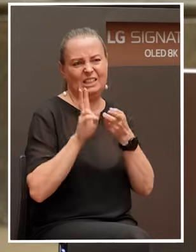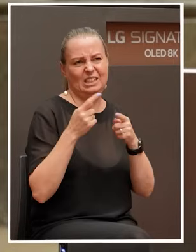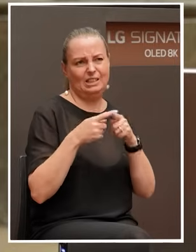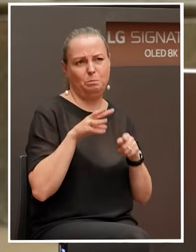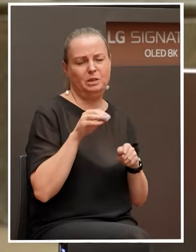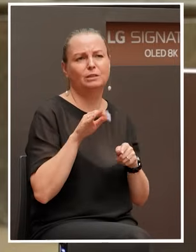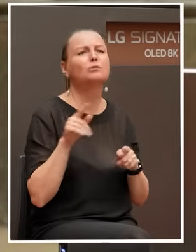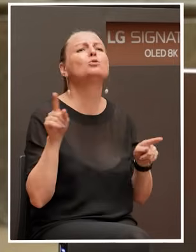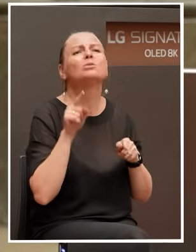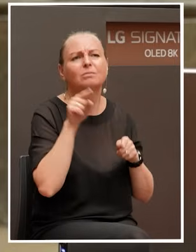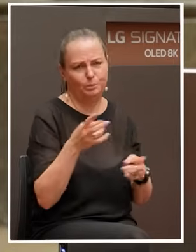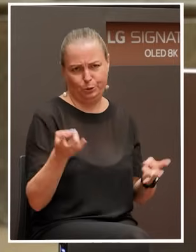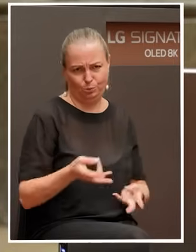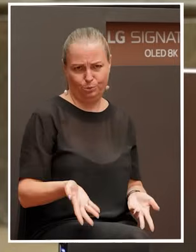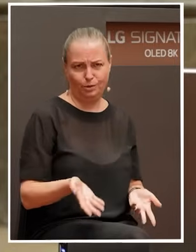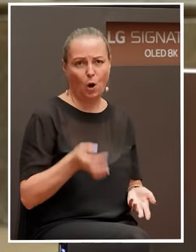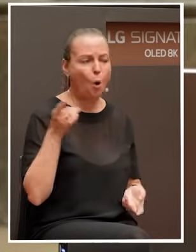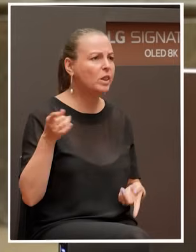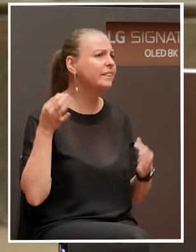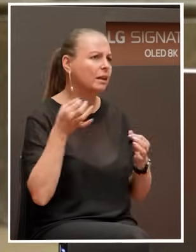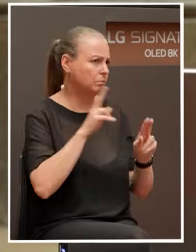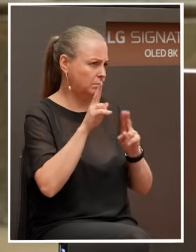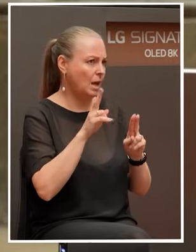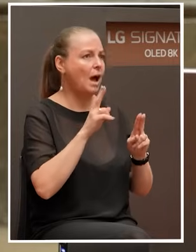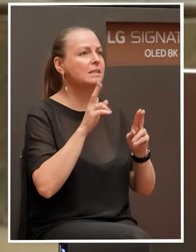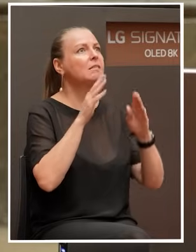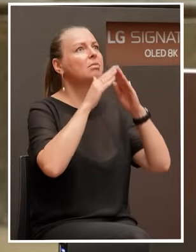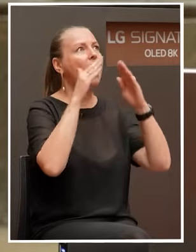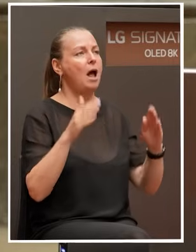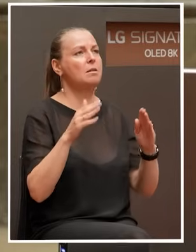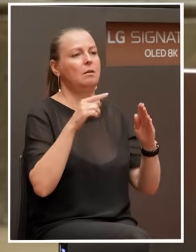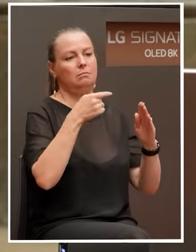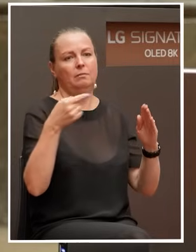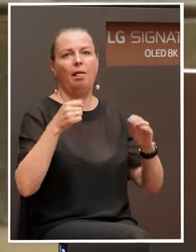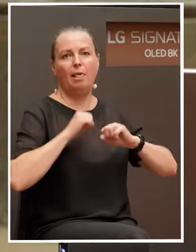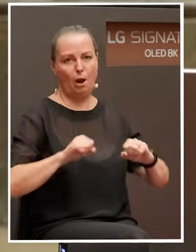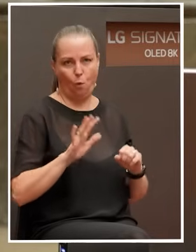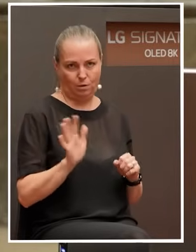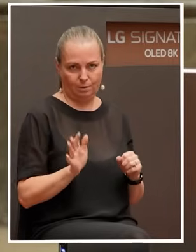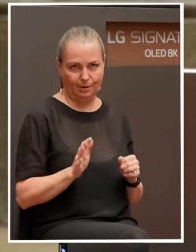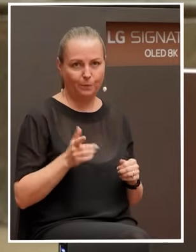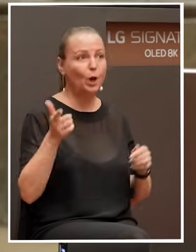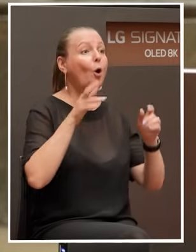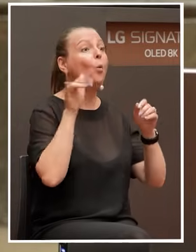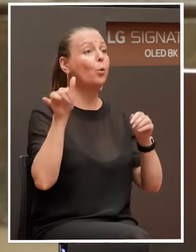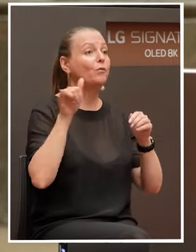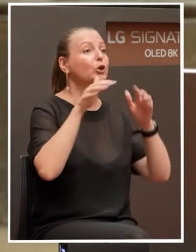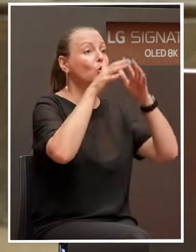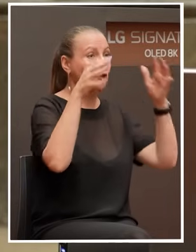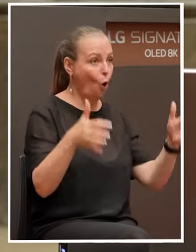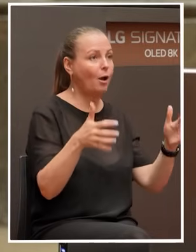Что ему здесь нужно? Он никогда не писал здания как героя. Да? У него исток-то растворяется в